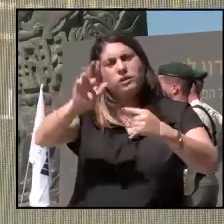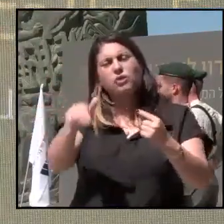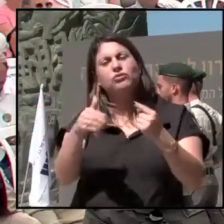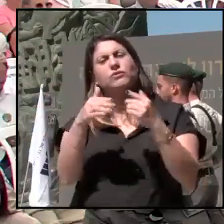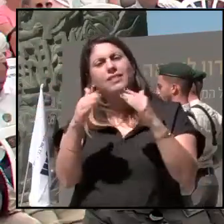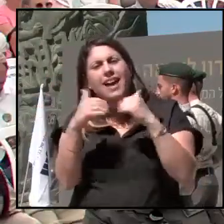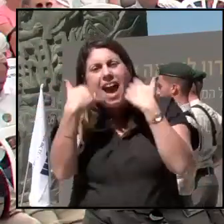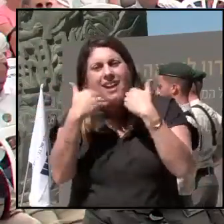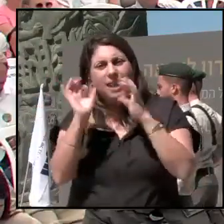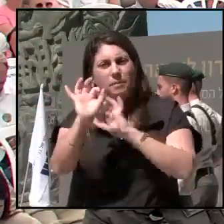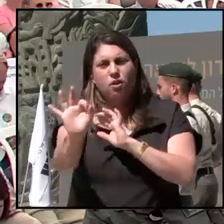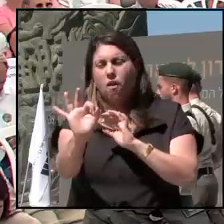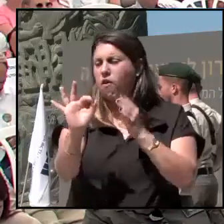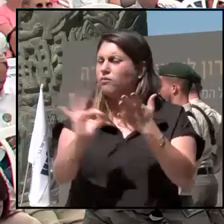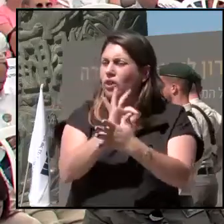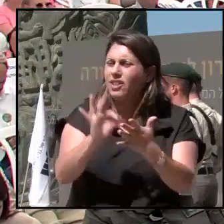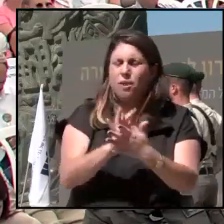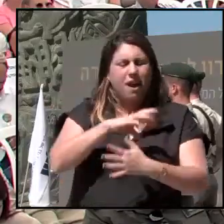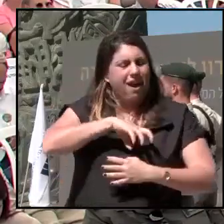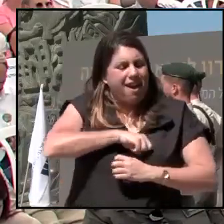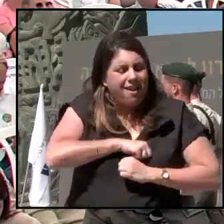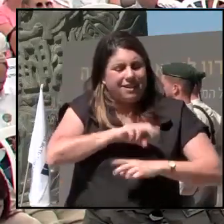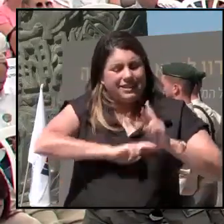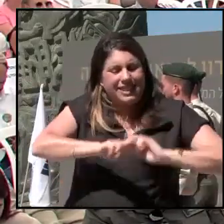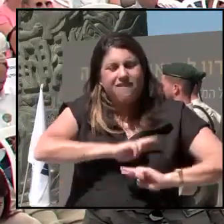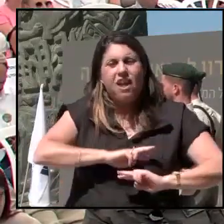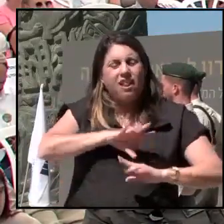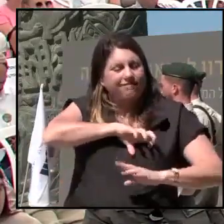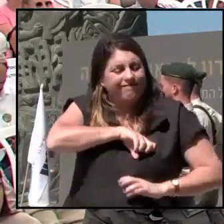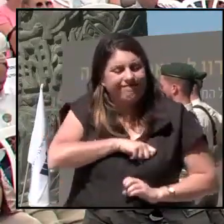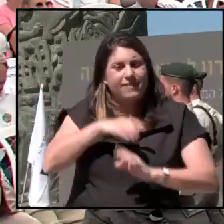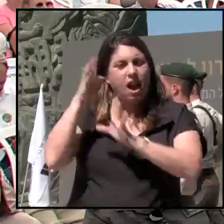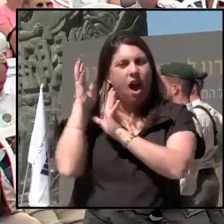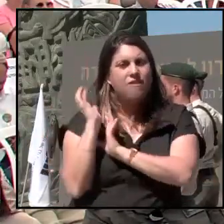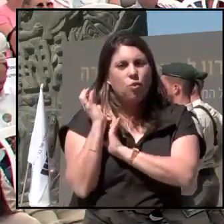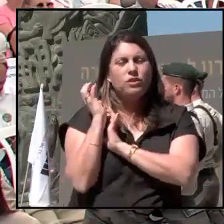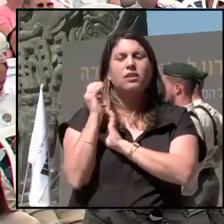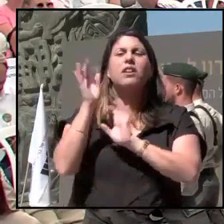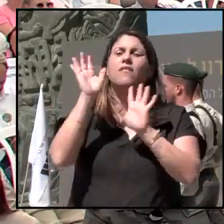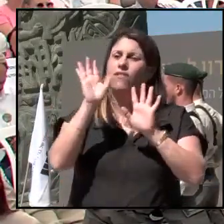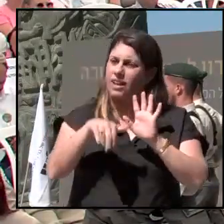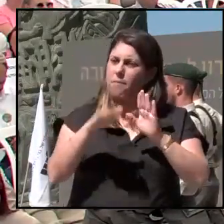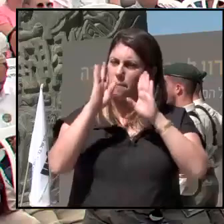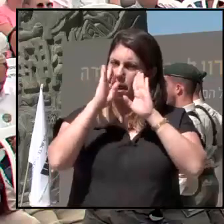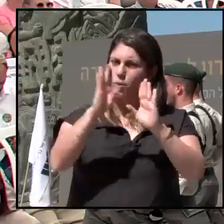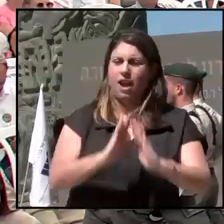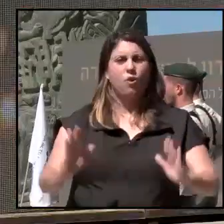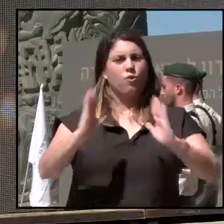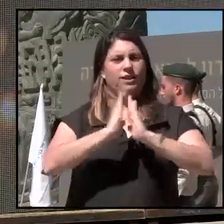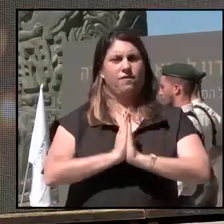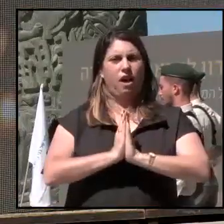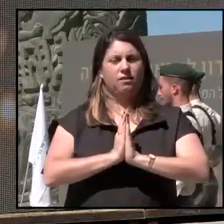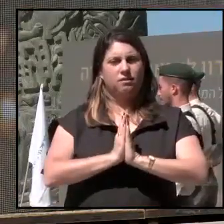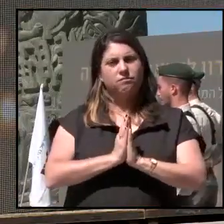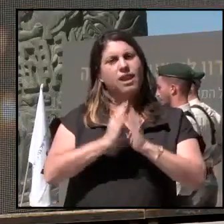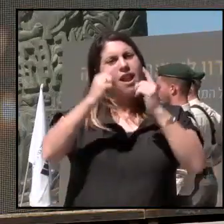שנרשמה ביסורים ובצער, בשעבוד ובעבדות, אבל גם באמונה ובתקווה